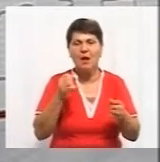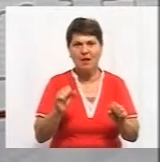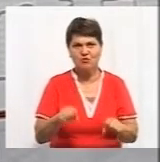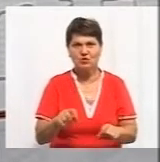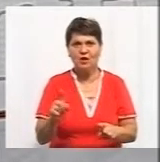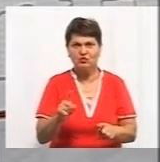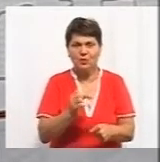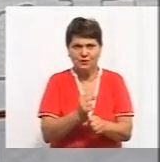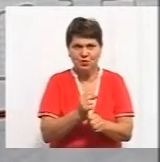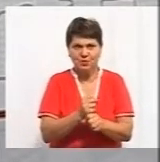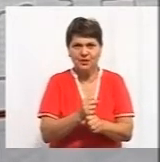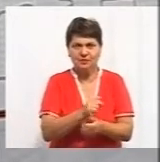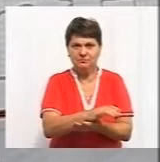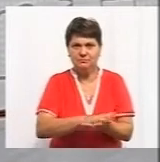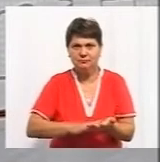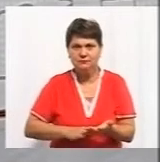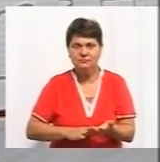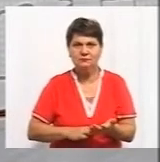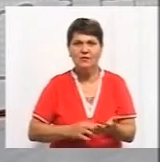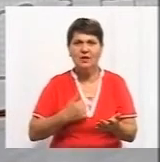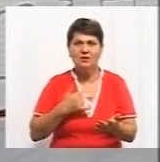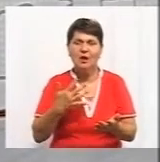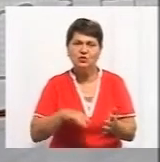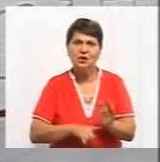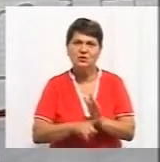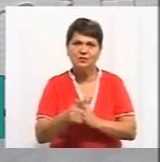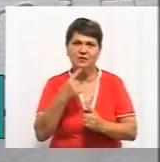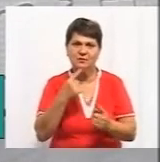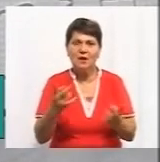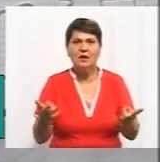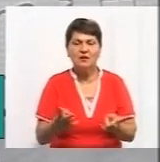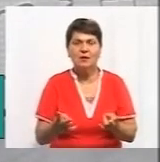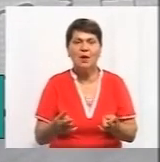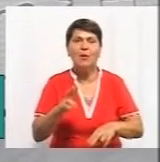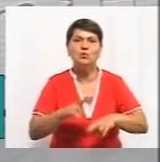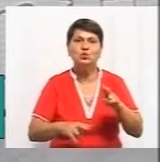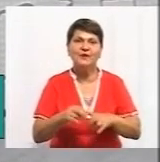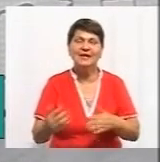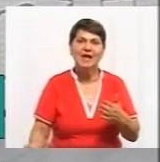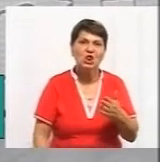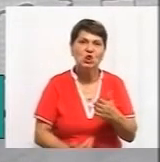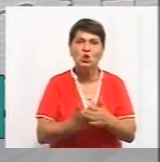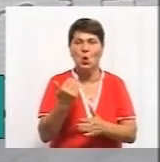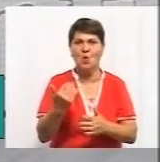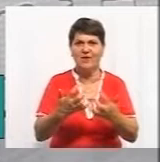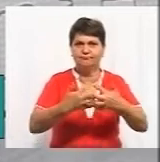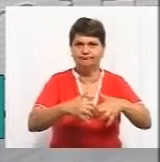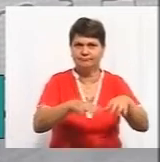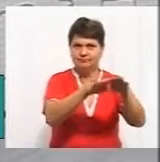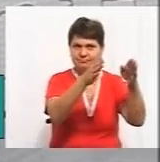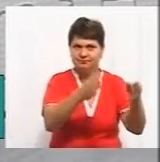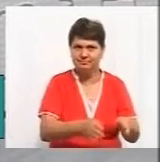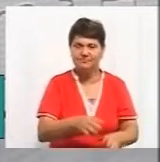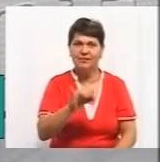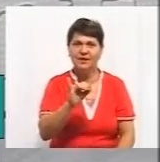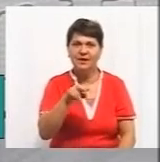щоб продовжити, я розпочинав свою розмову про те, що треба будувати нові підстанції, а вартість підстанції досить